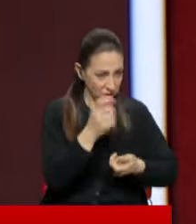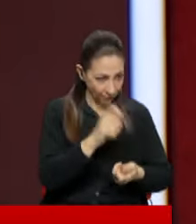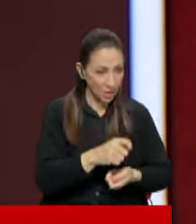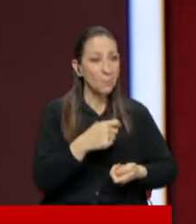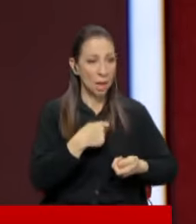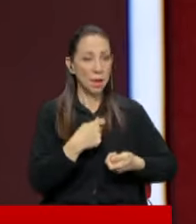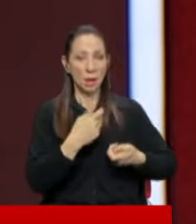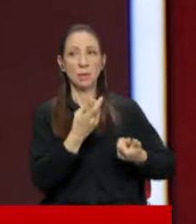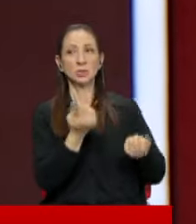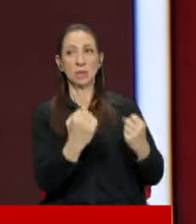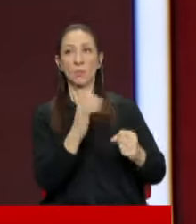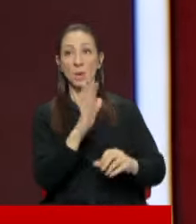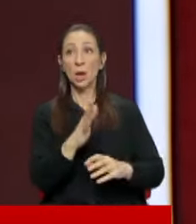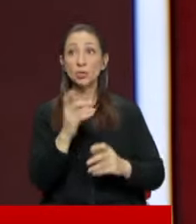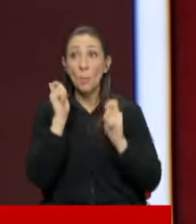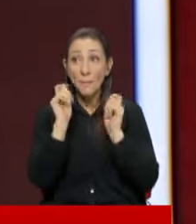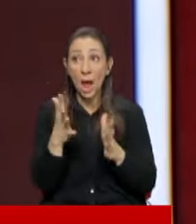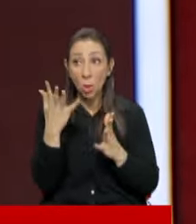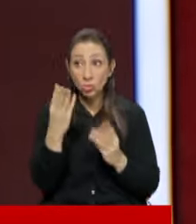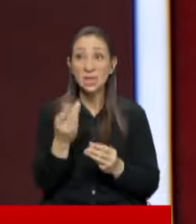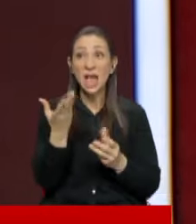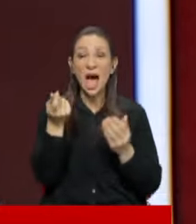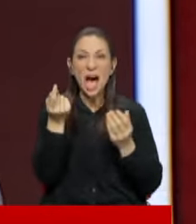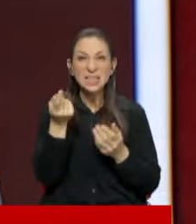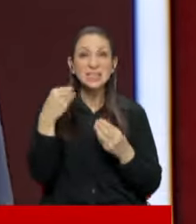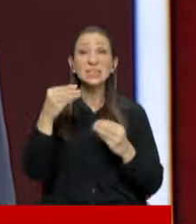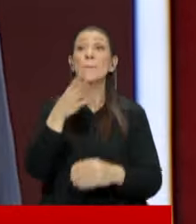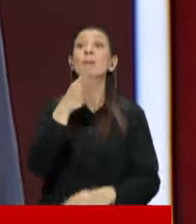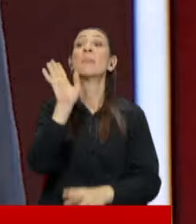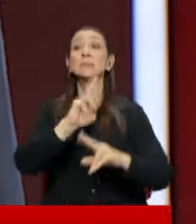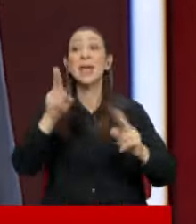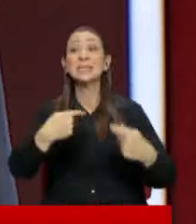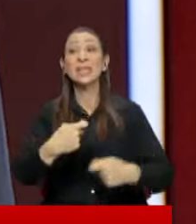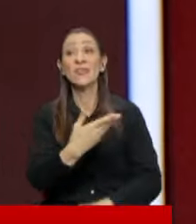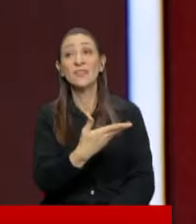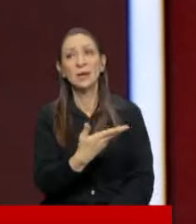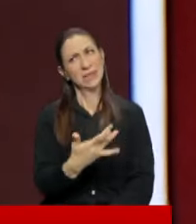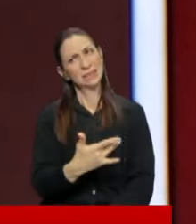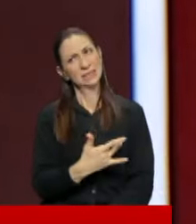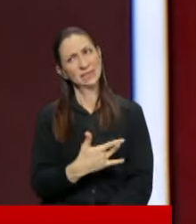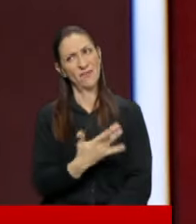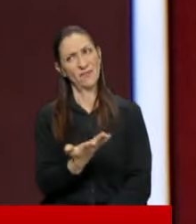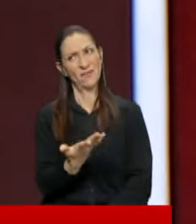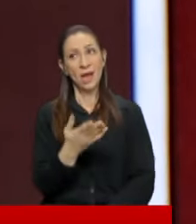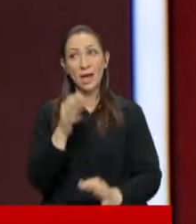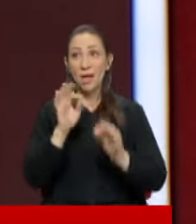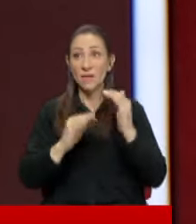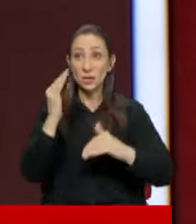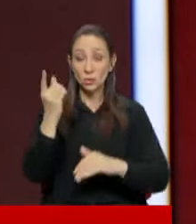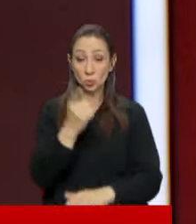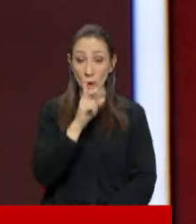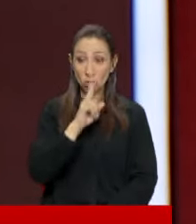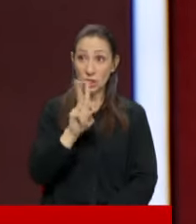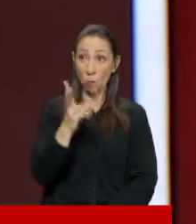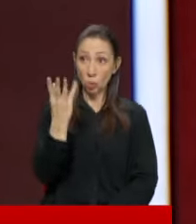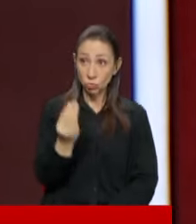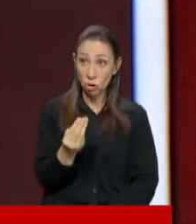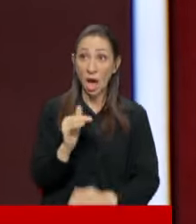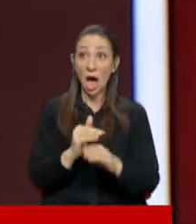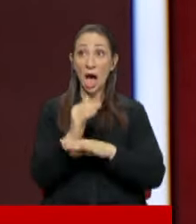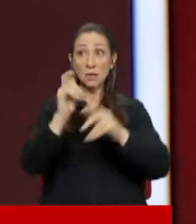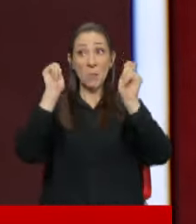ister. Yani çok pahalı bir şey olduğunda daha az satacağını bilmez mi esnaf? Ya insaf, enflasyon %120'ye dayanmış.